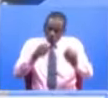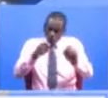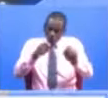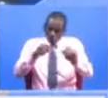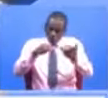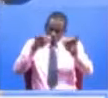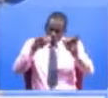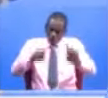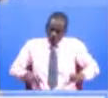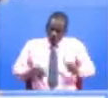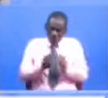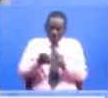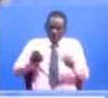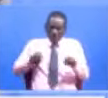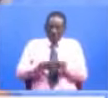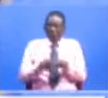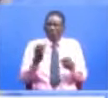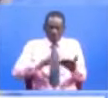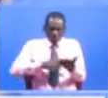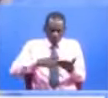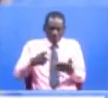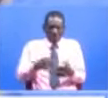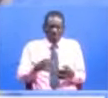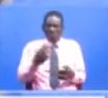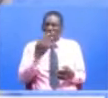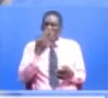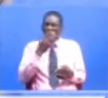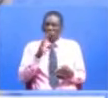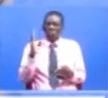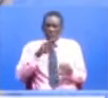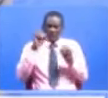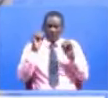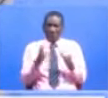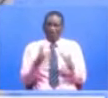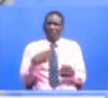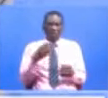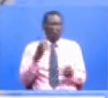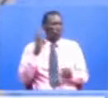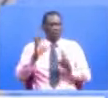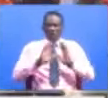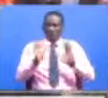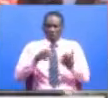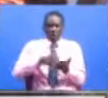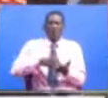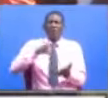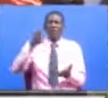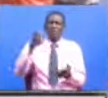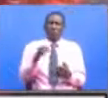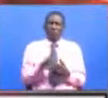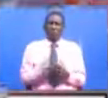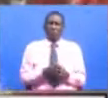hiyo wiki tatu. Hamsikii hiyo harufu. Anako anasema usijali atafukuka.